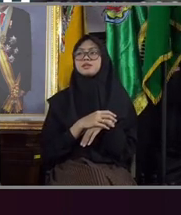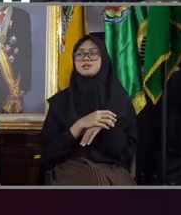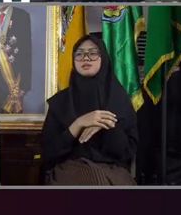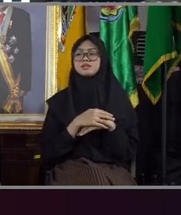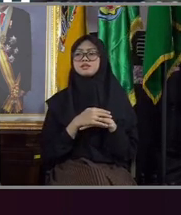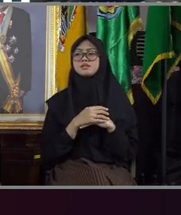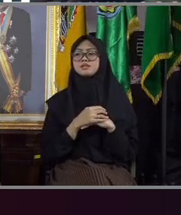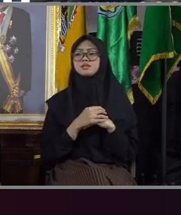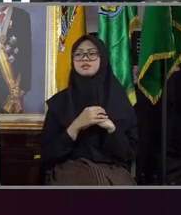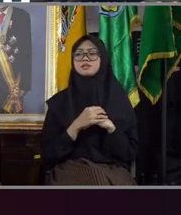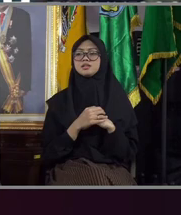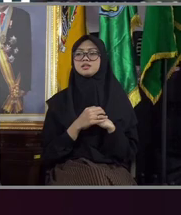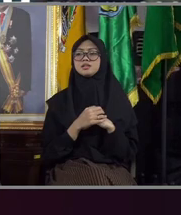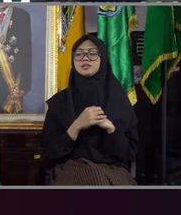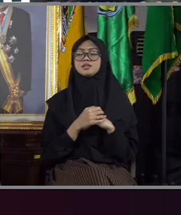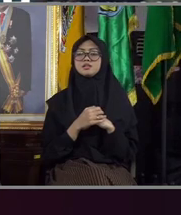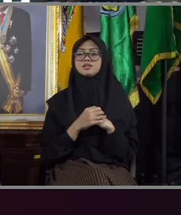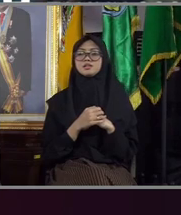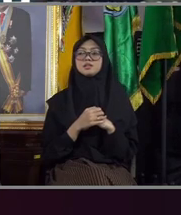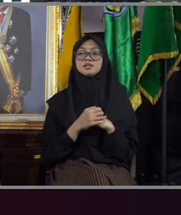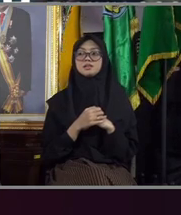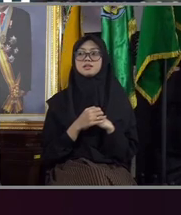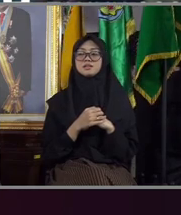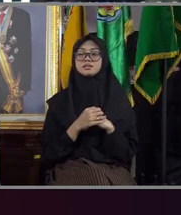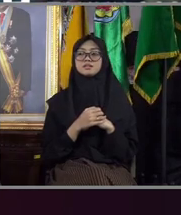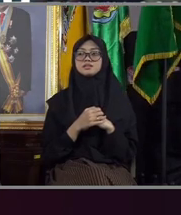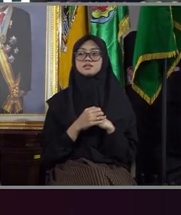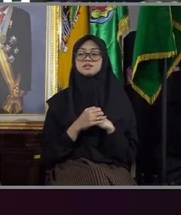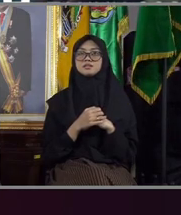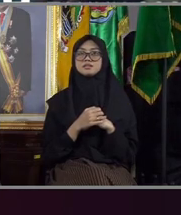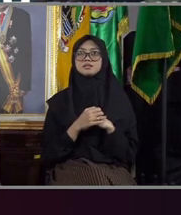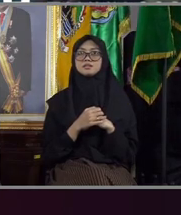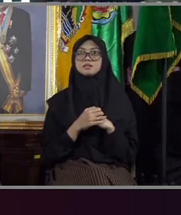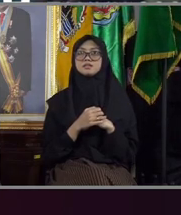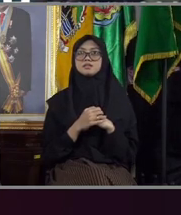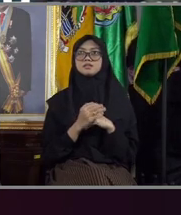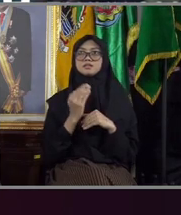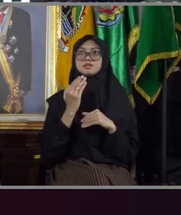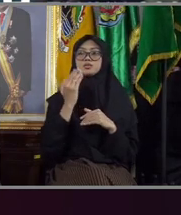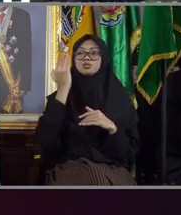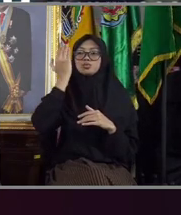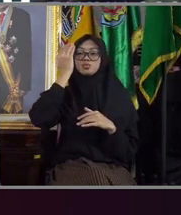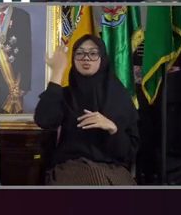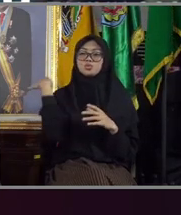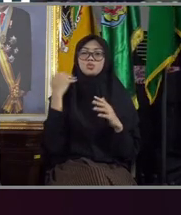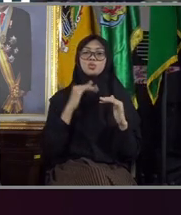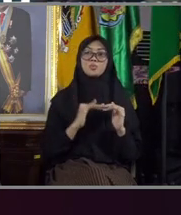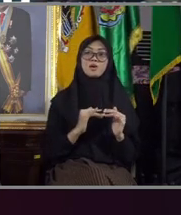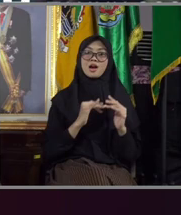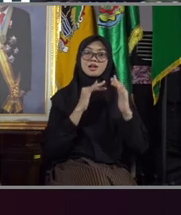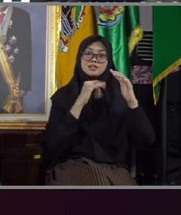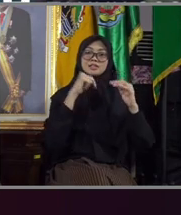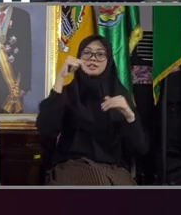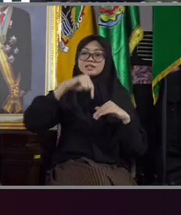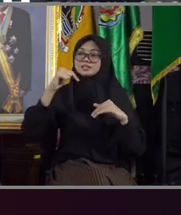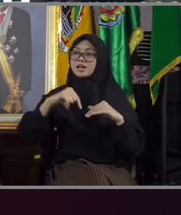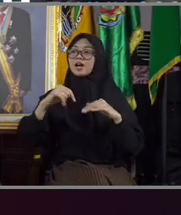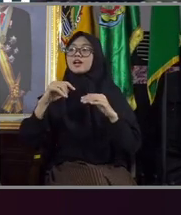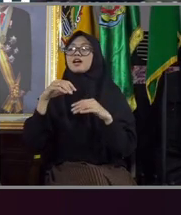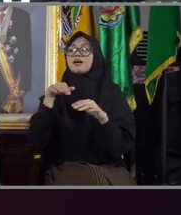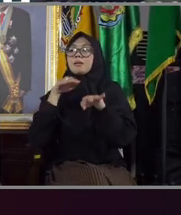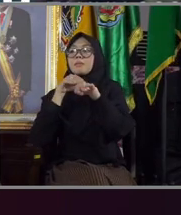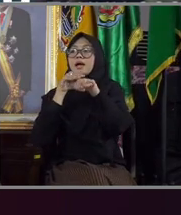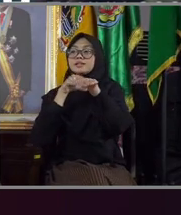perkotaan. Dan sekarang sambatnya sudah bergeser dari banjir ke macet ya Pak. Jadi ini ciri-ciri pertumbuhan